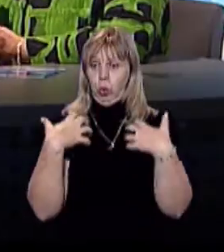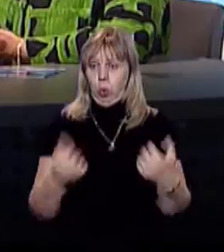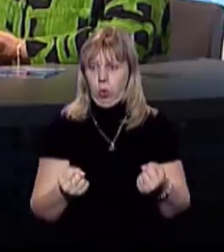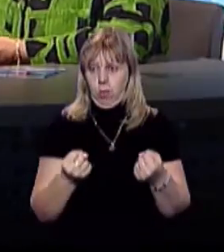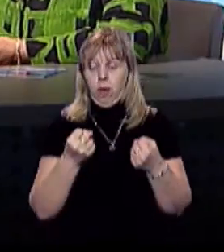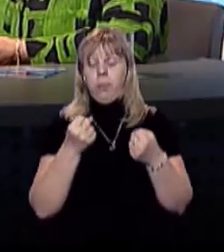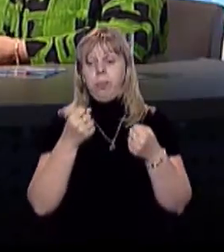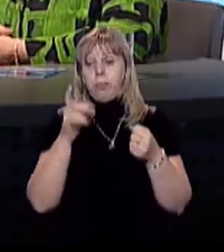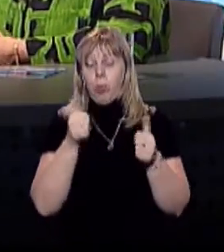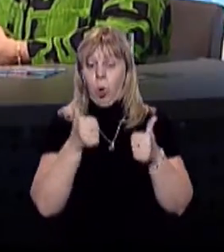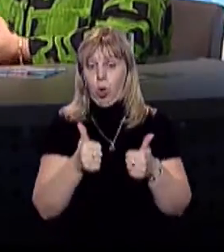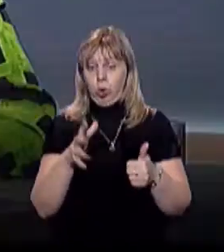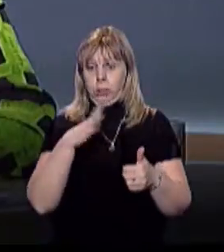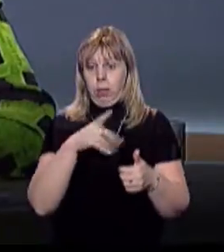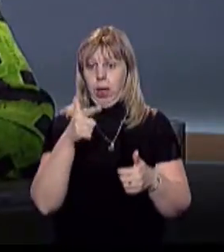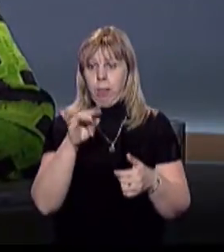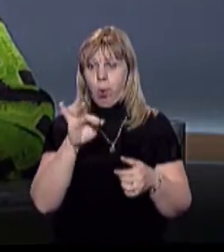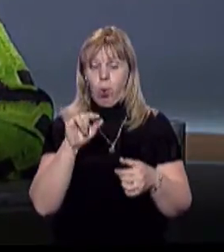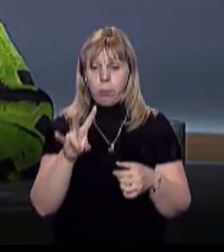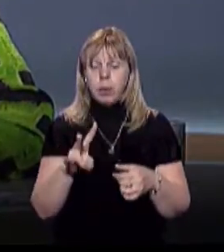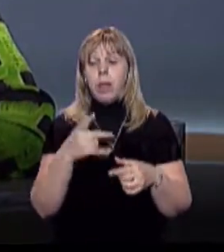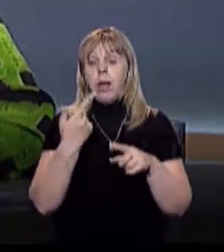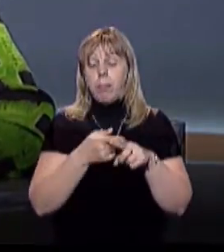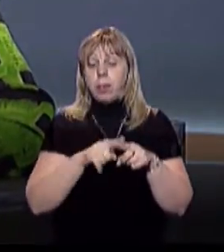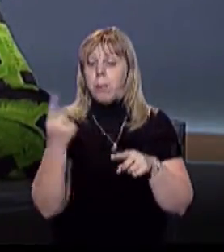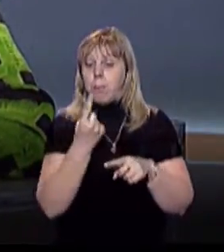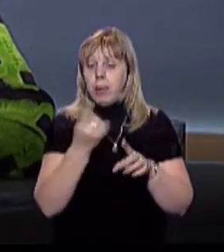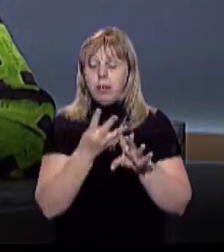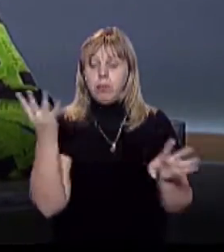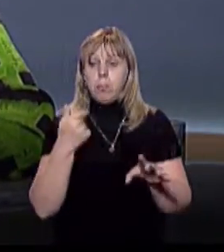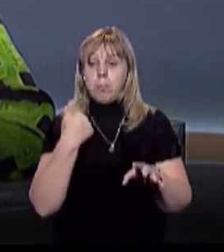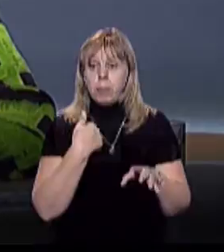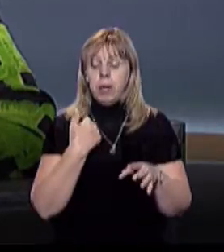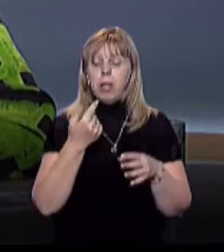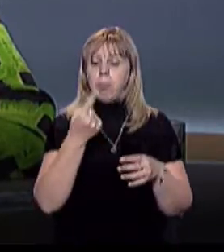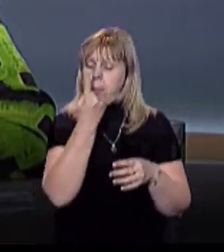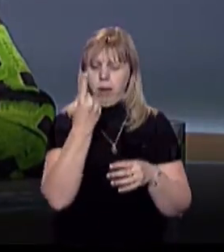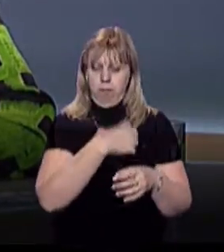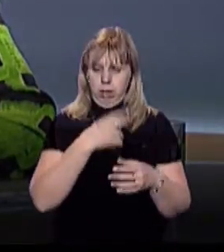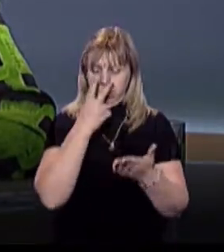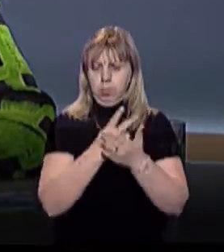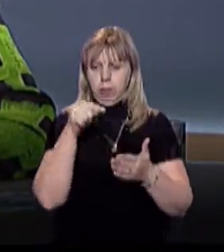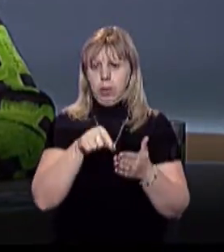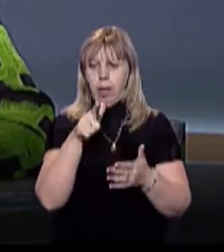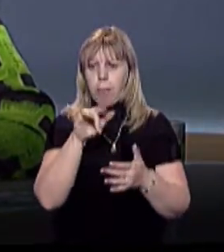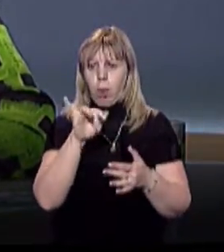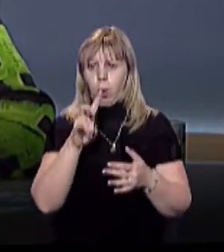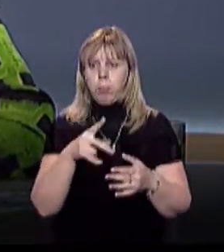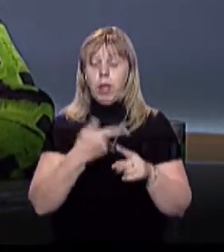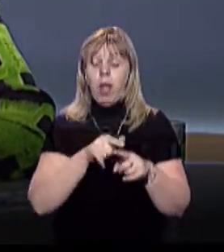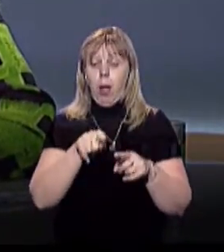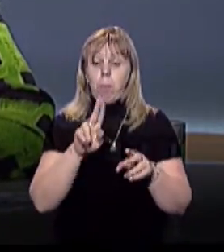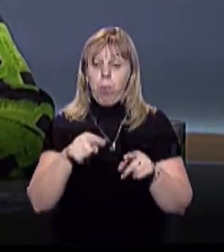була хороший у ній гемоглобін. І тому ми перш за все зважаємо на рівень гемоглобін. Відтак донор йде вже